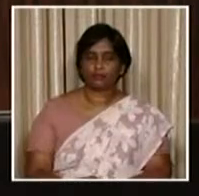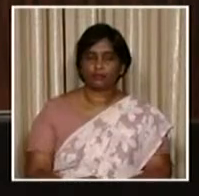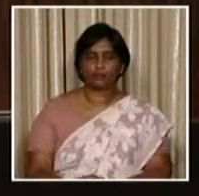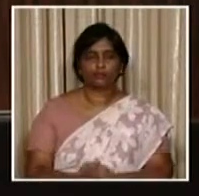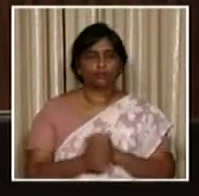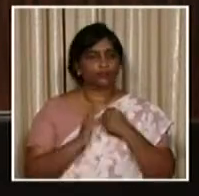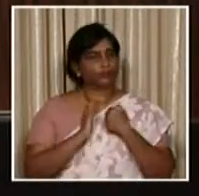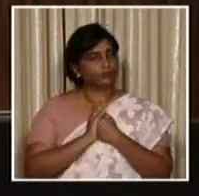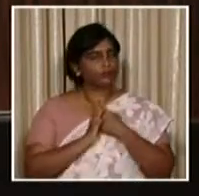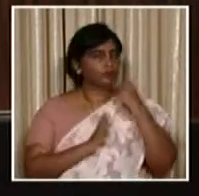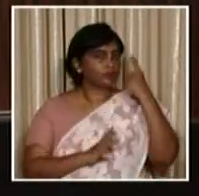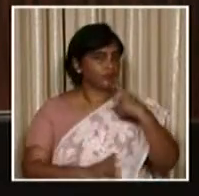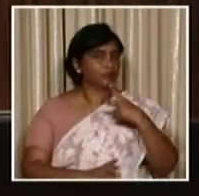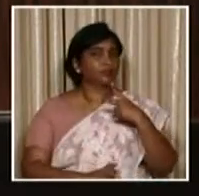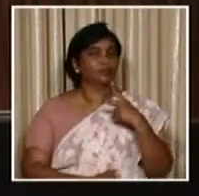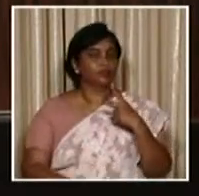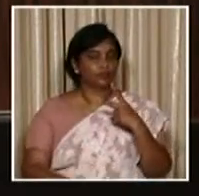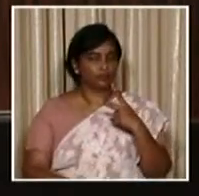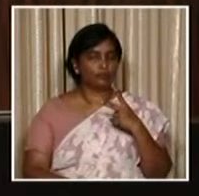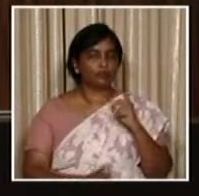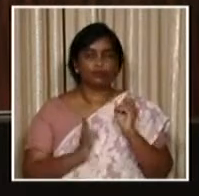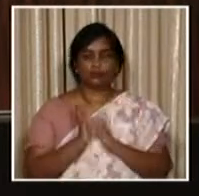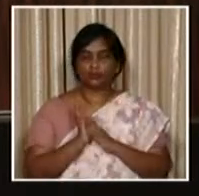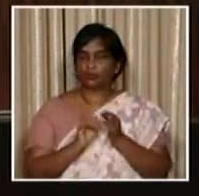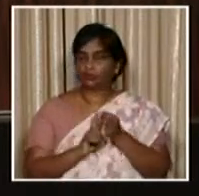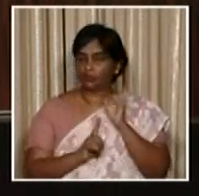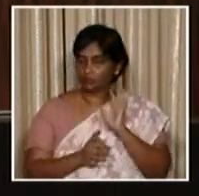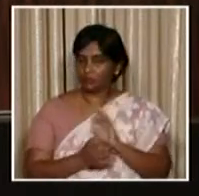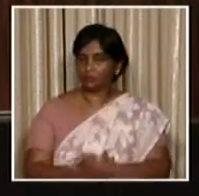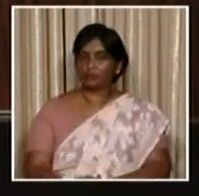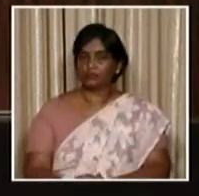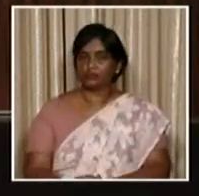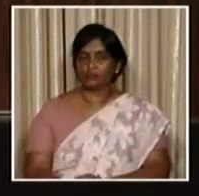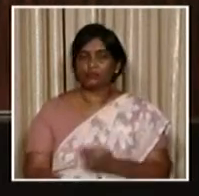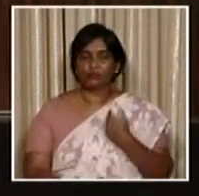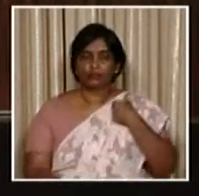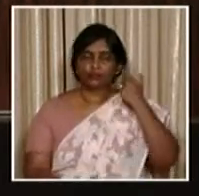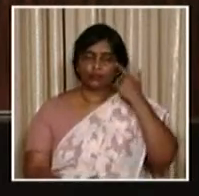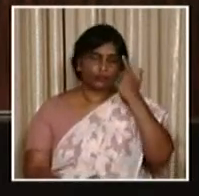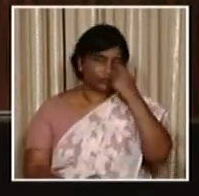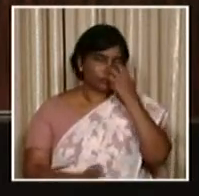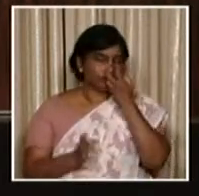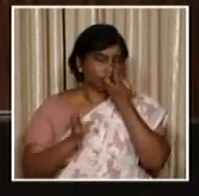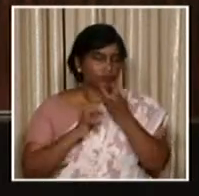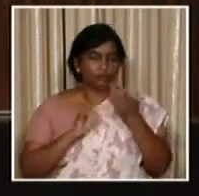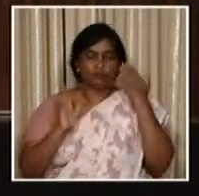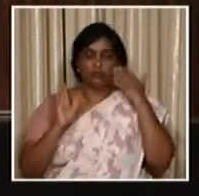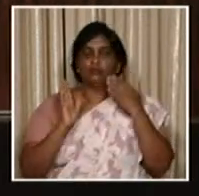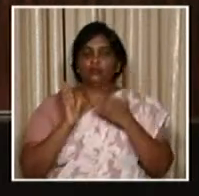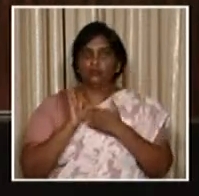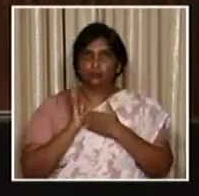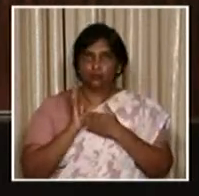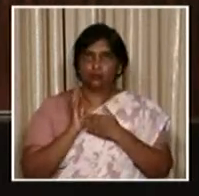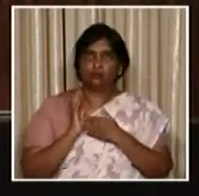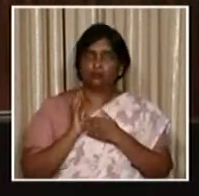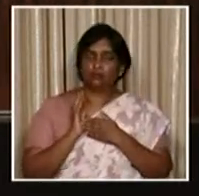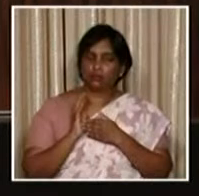ගරු නියෝජ්‍ය කාර්යක සභාපතිතුමනි මයිදන්නේ පාස්කු ප්‍රහාරය පිළිබඳව